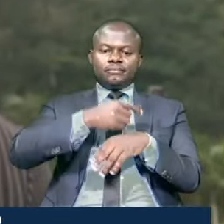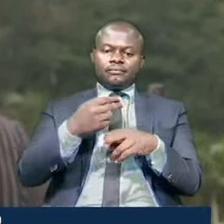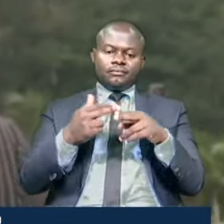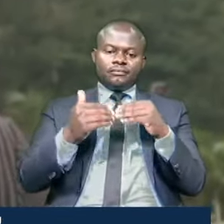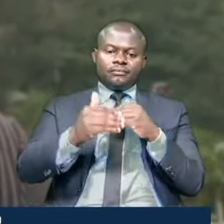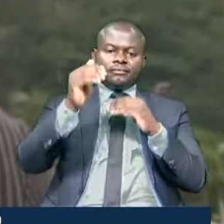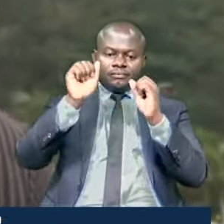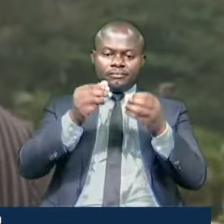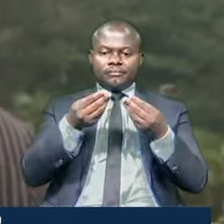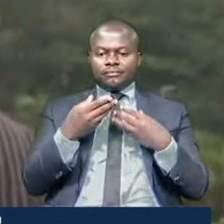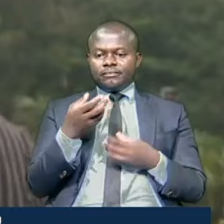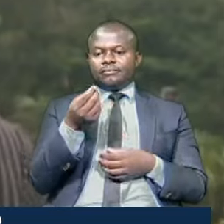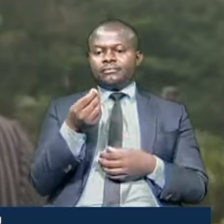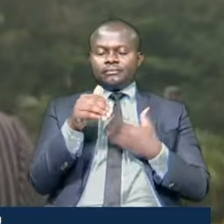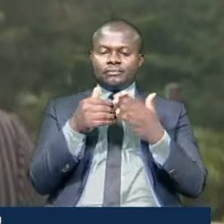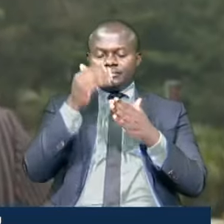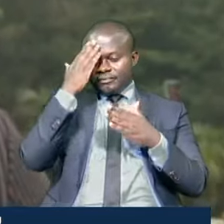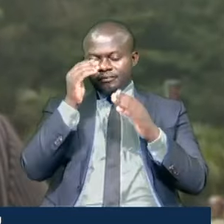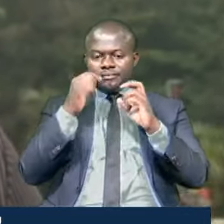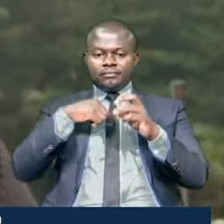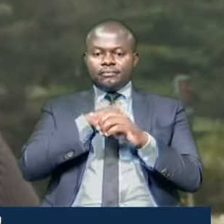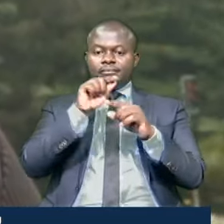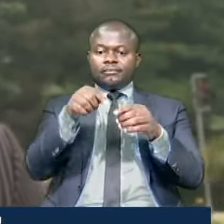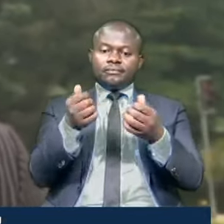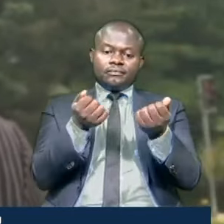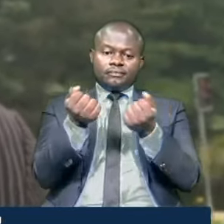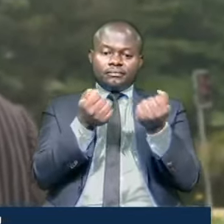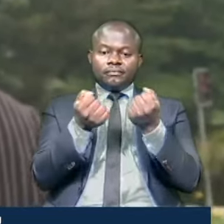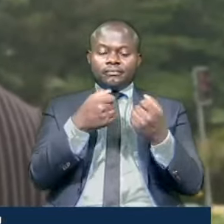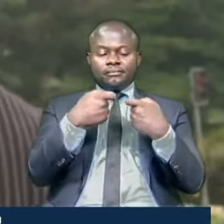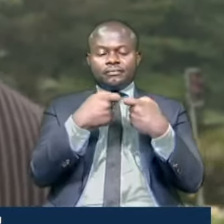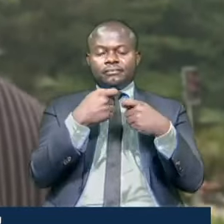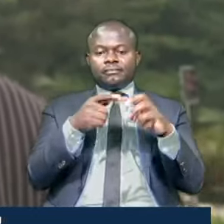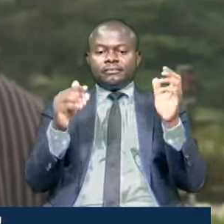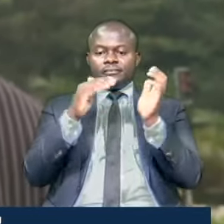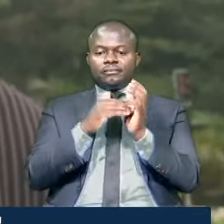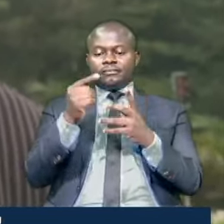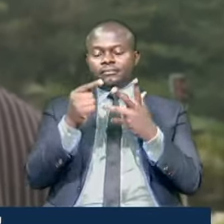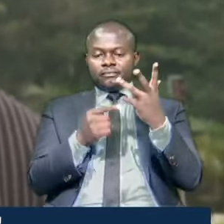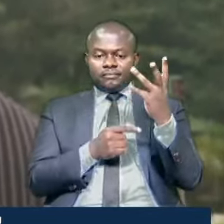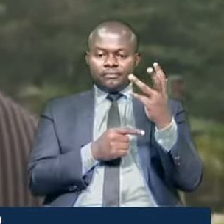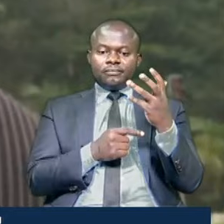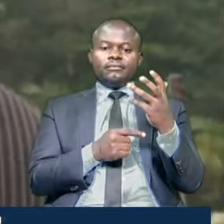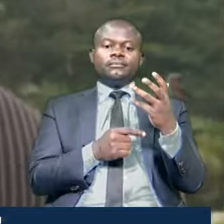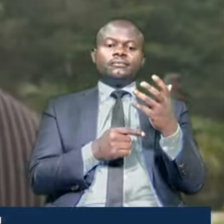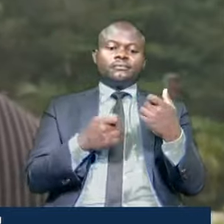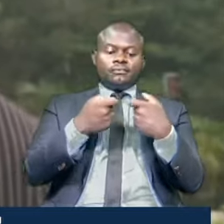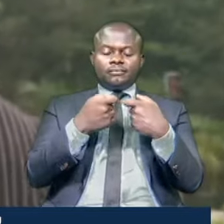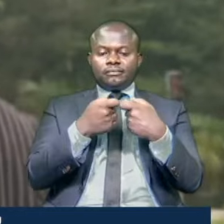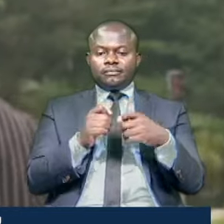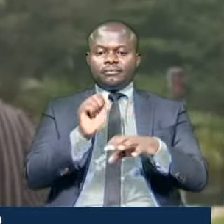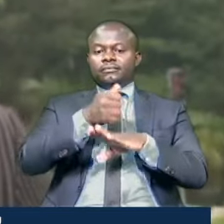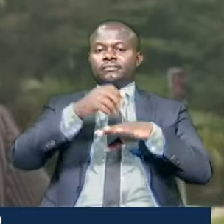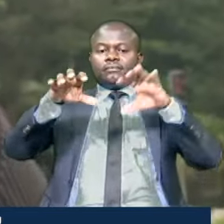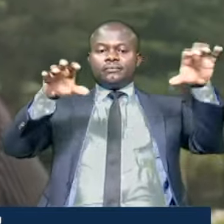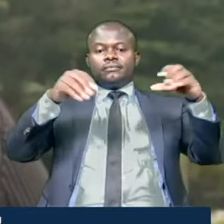mikeya bashobora kumpa amafaranga yo kugira ngo nzane imodoka z'amashanyarazi ndetse n'ibi byo by'amasharijeri kuyashyira hirya